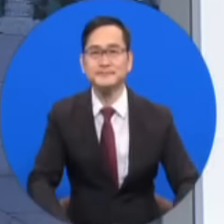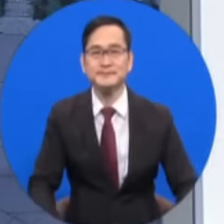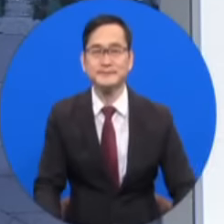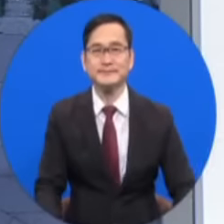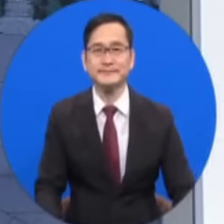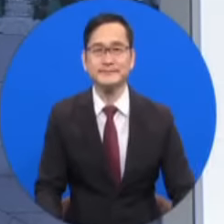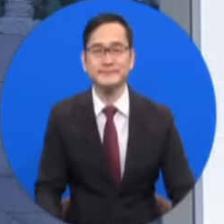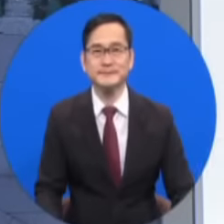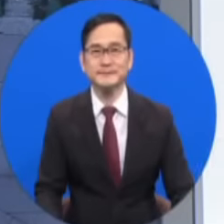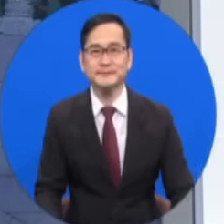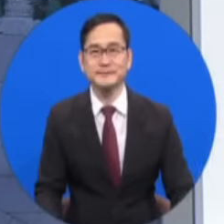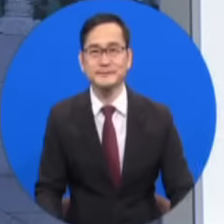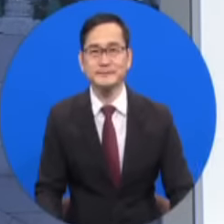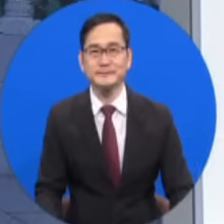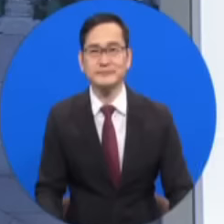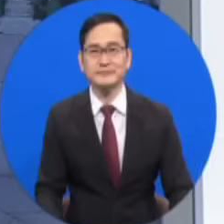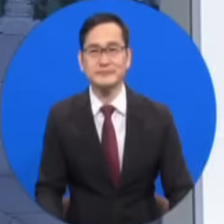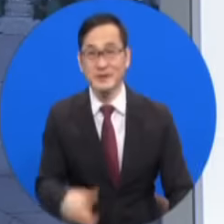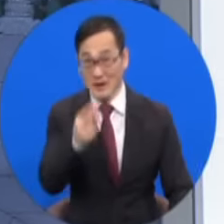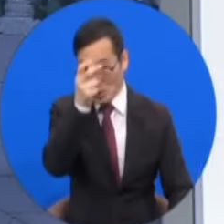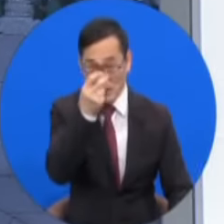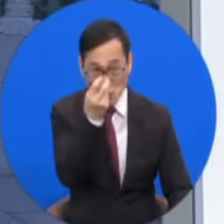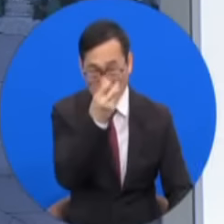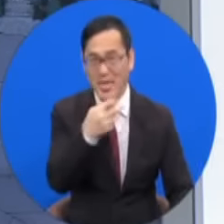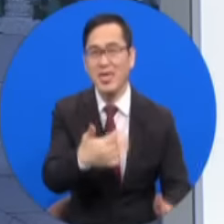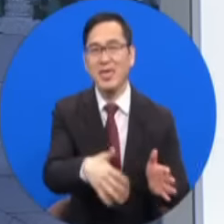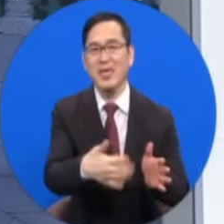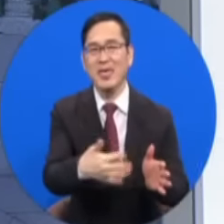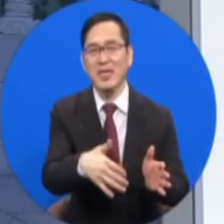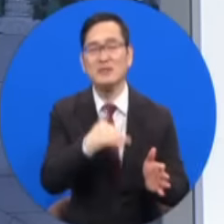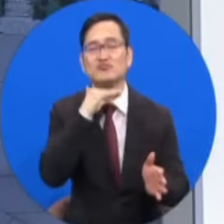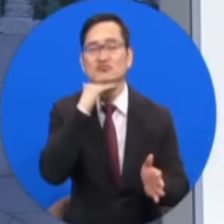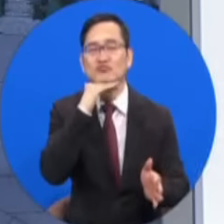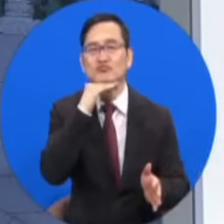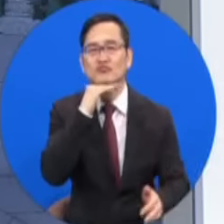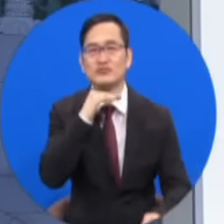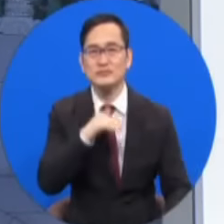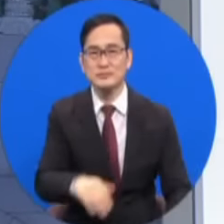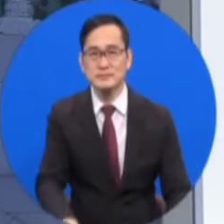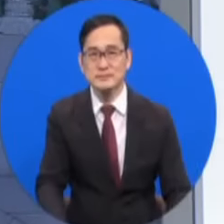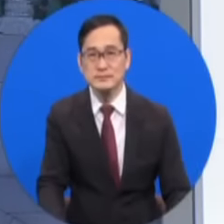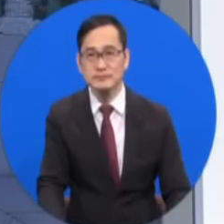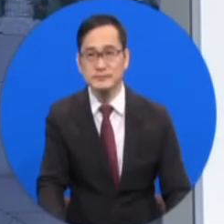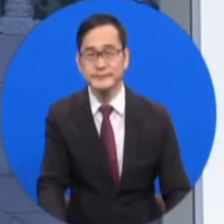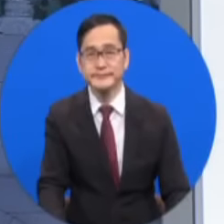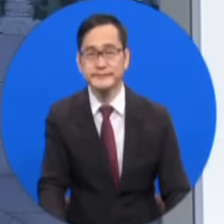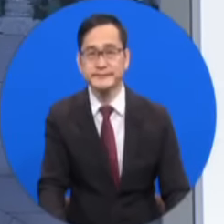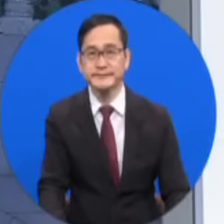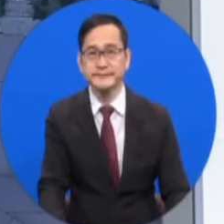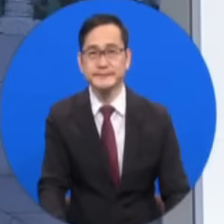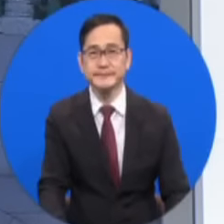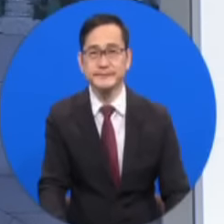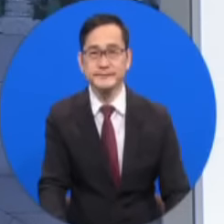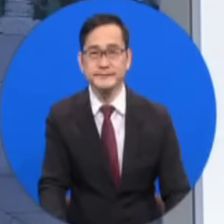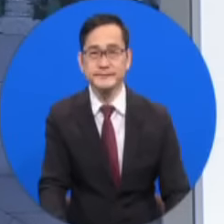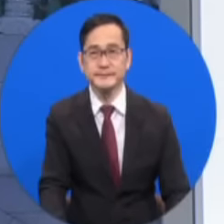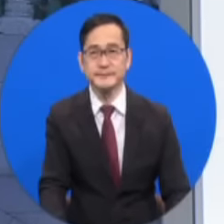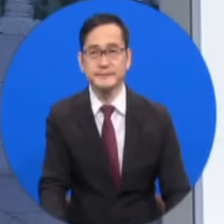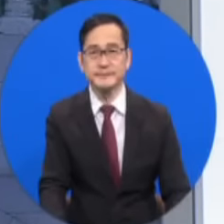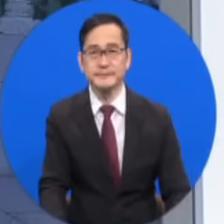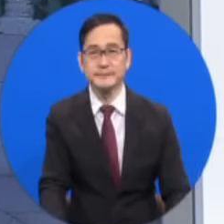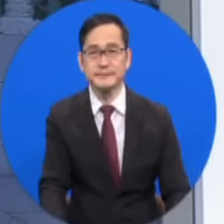뭐 명확한 경찰 조사로 입증된 부분은 아니기 때문에 여러 의혹 충분히 제기할 수 있다라고 생각되는데 야 이거 뭐